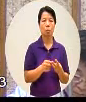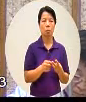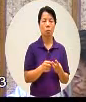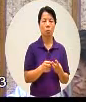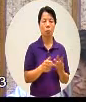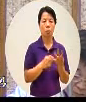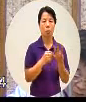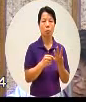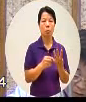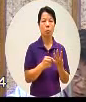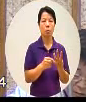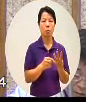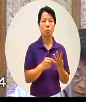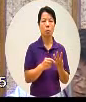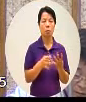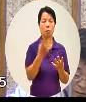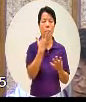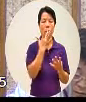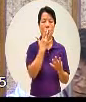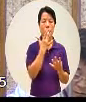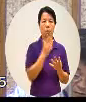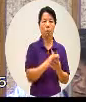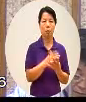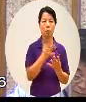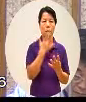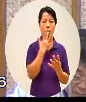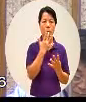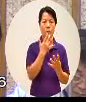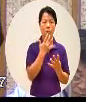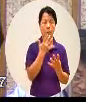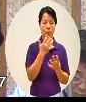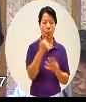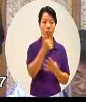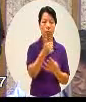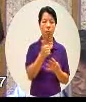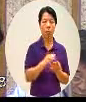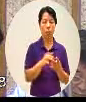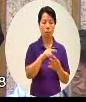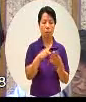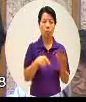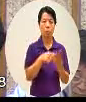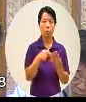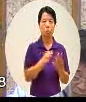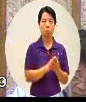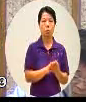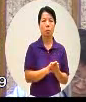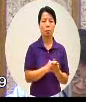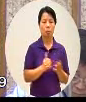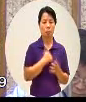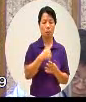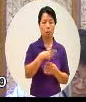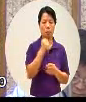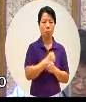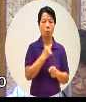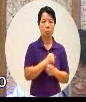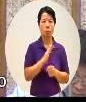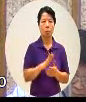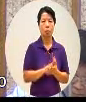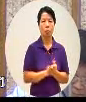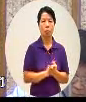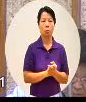外一个叫严志成， 谁？ 严志成， 严志成， 他们都实际在工作的， 在哪里工